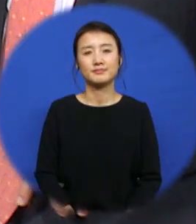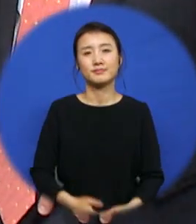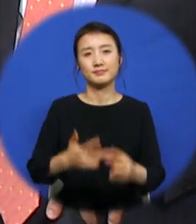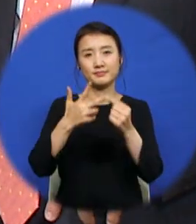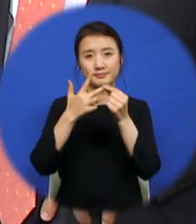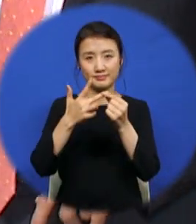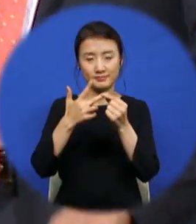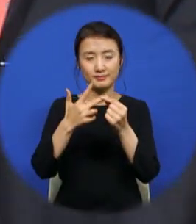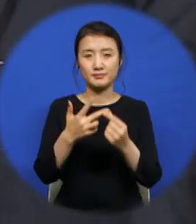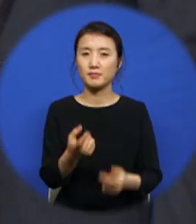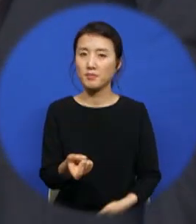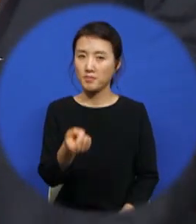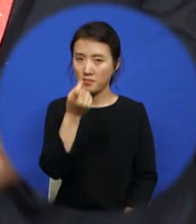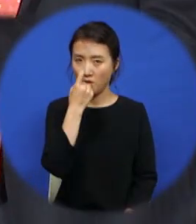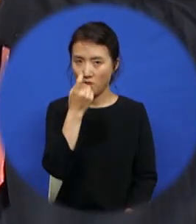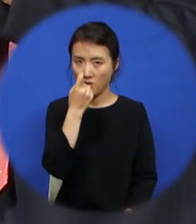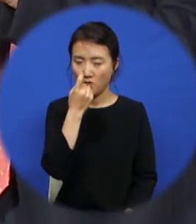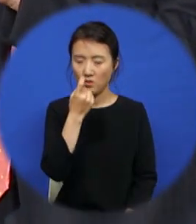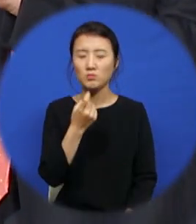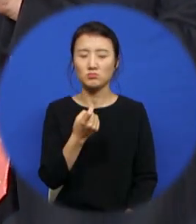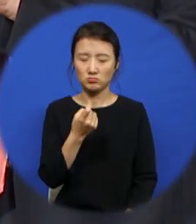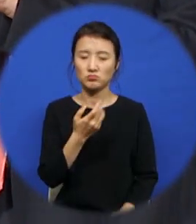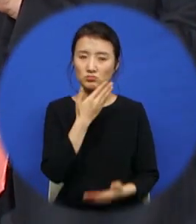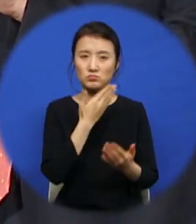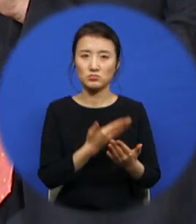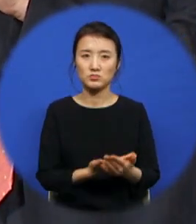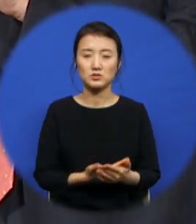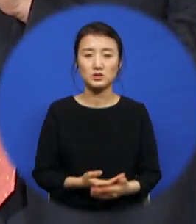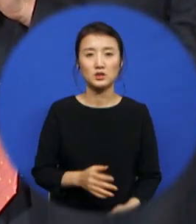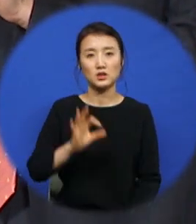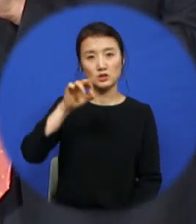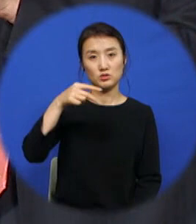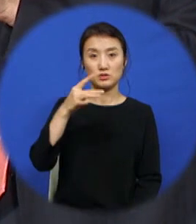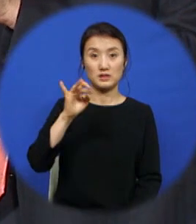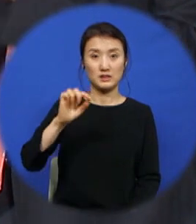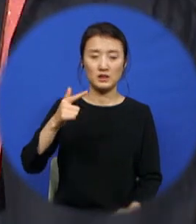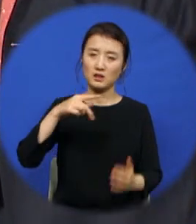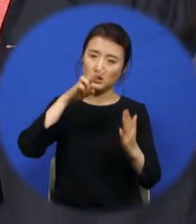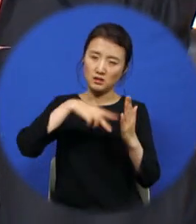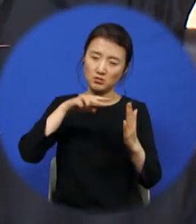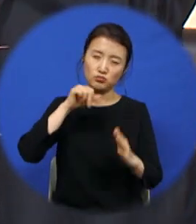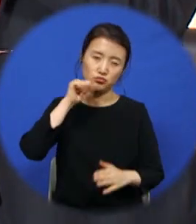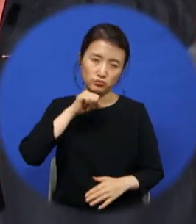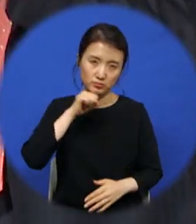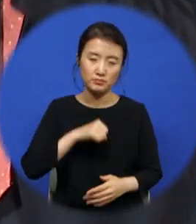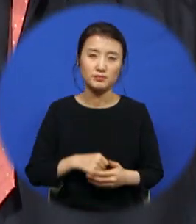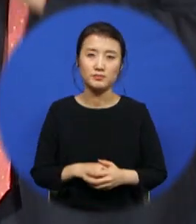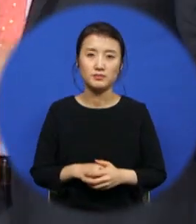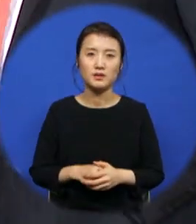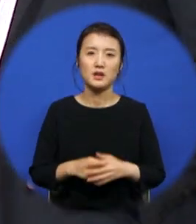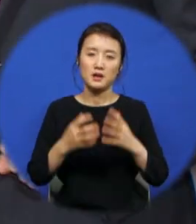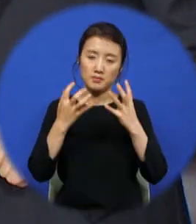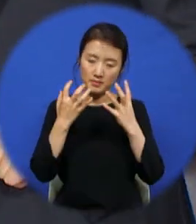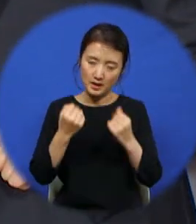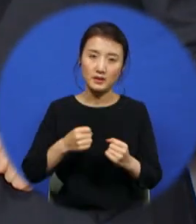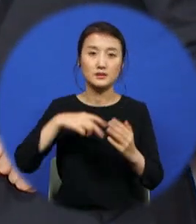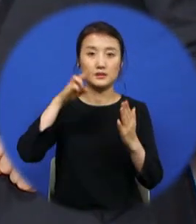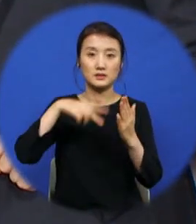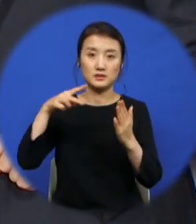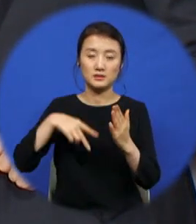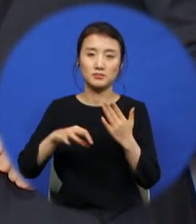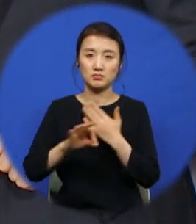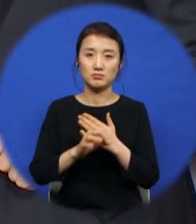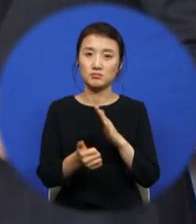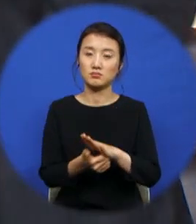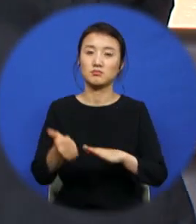대우 남과 예 유대 민족은 참 있는 걸 좋아하는 민족입니다 여러분들 읽어야 잘 삽니다